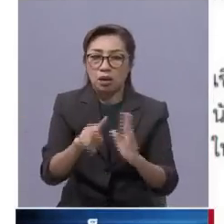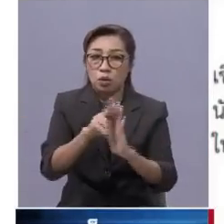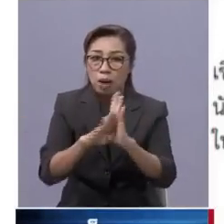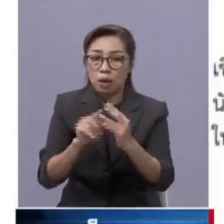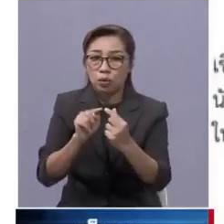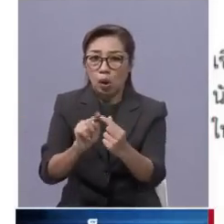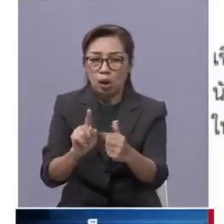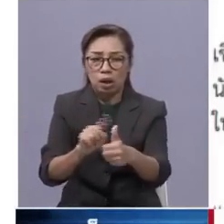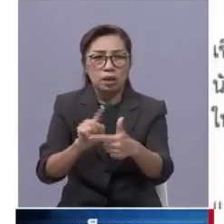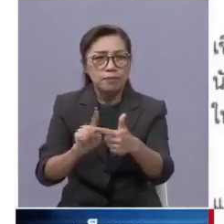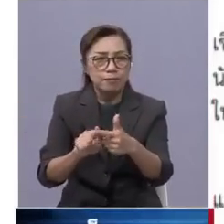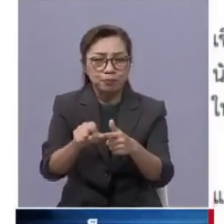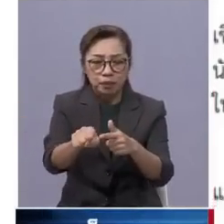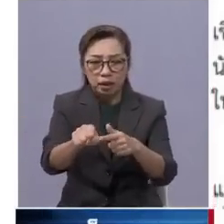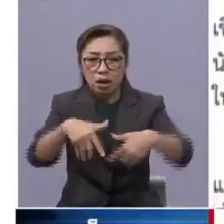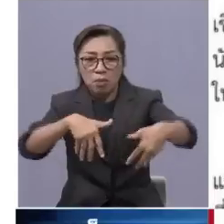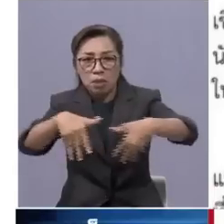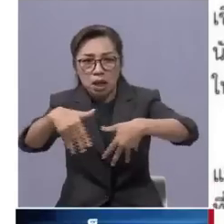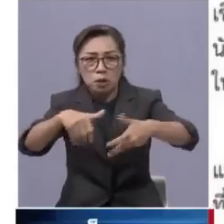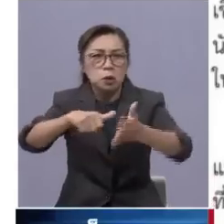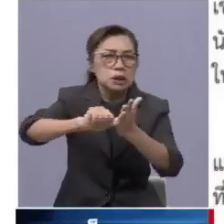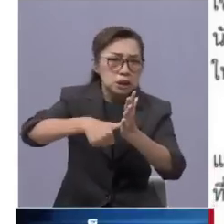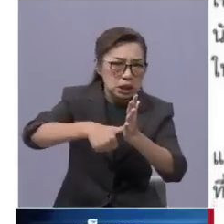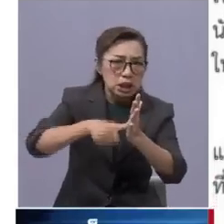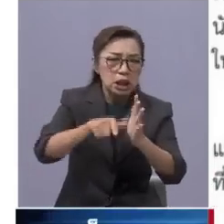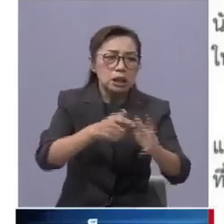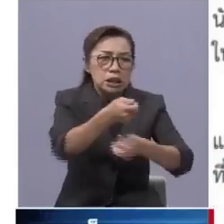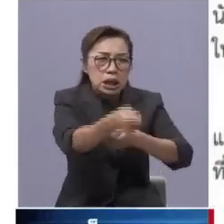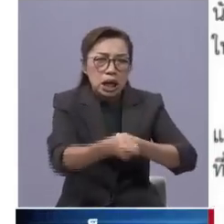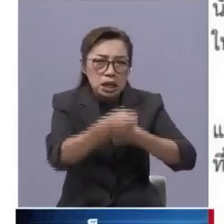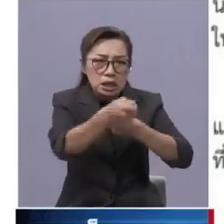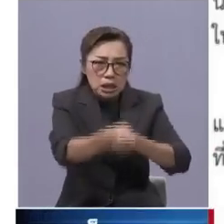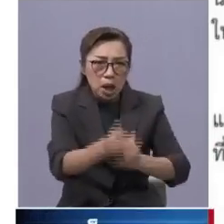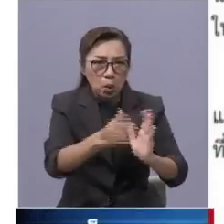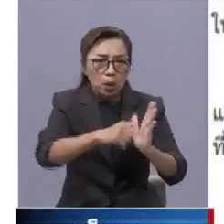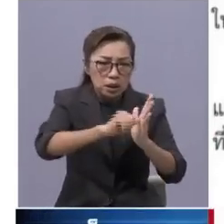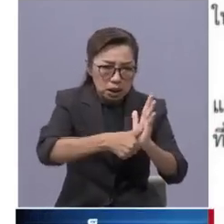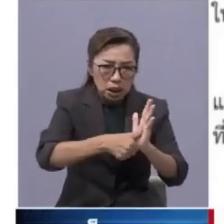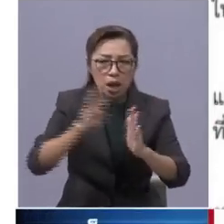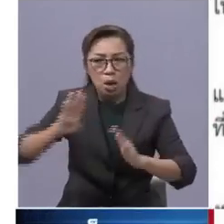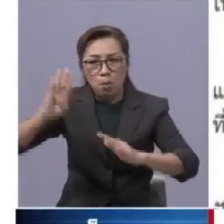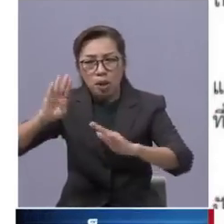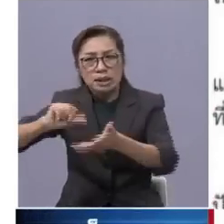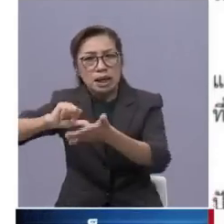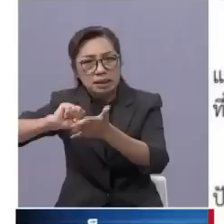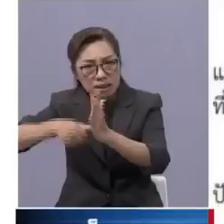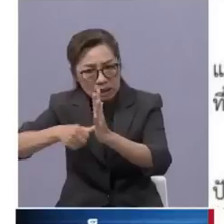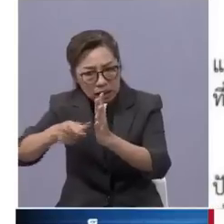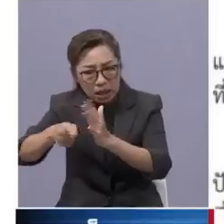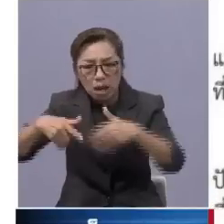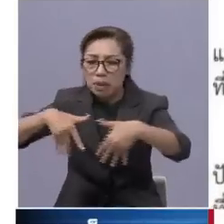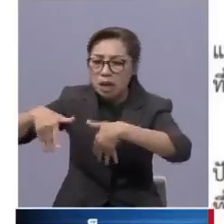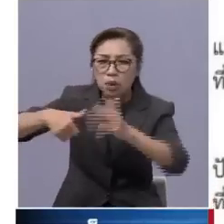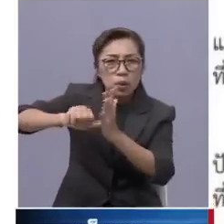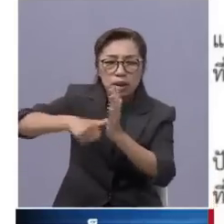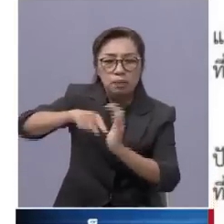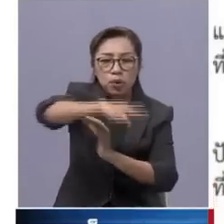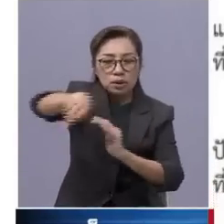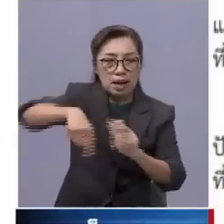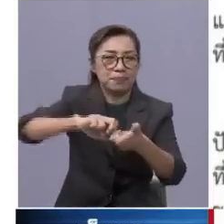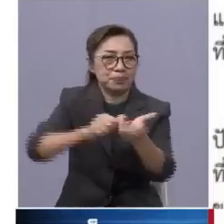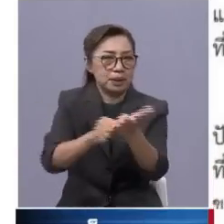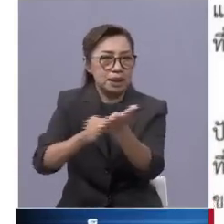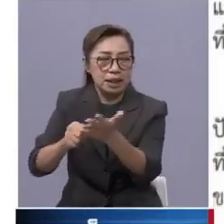แก้ไขปัญหาหนี้สินทั้งภาคการเกษตรภาคธุรกิจและภาคประชาชนมีนโยบายเร่งด่วนอีกเรื่องนึงน